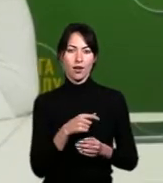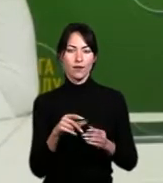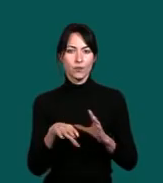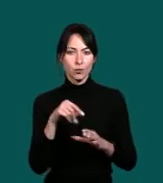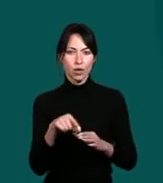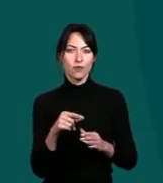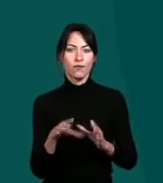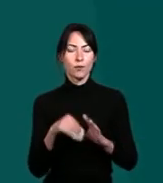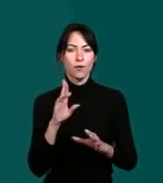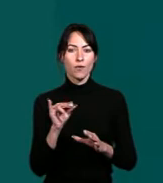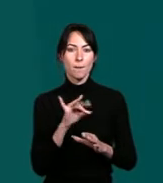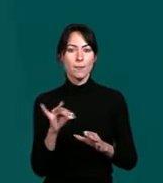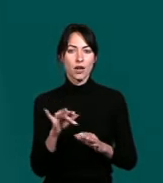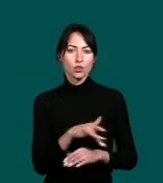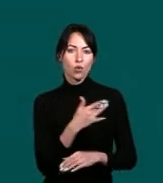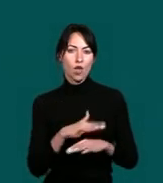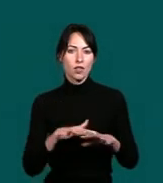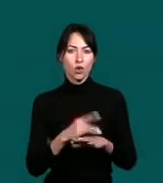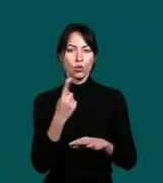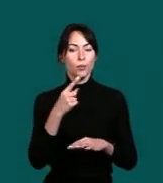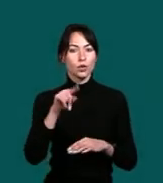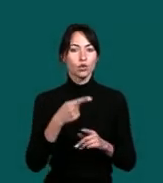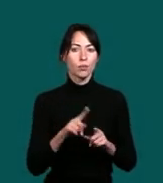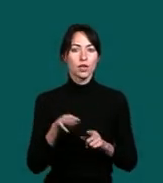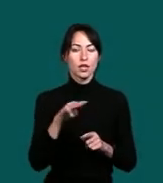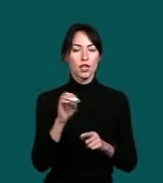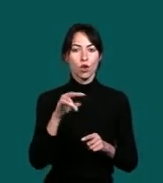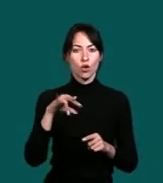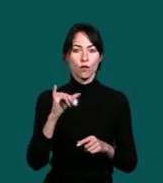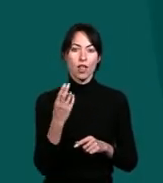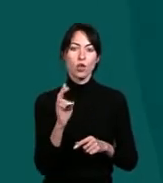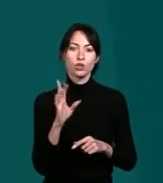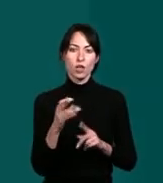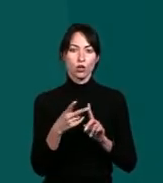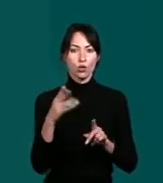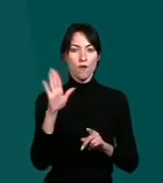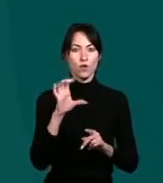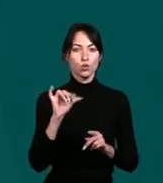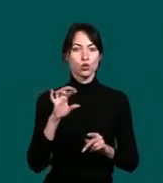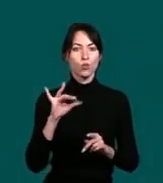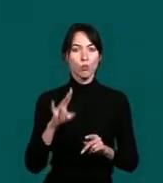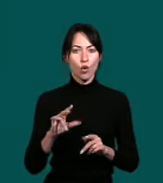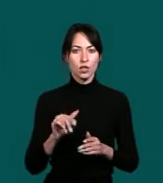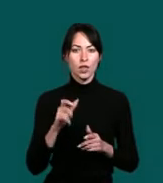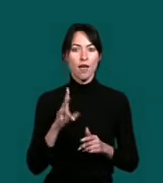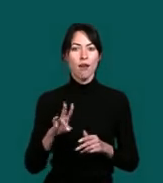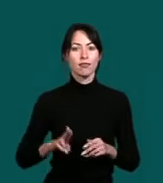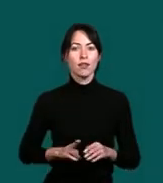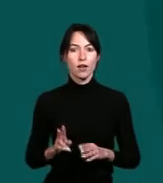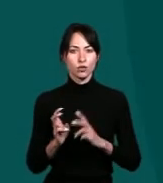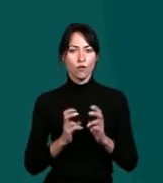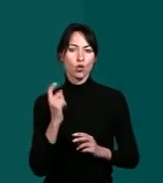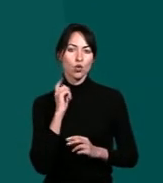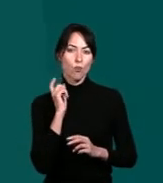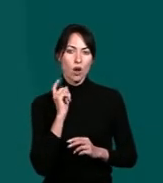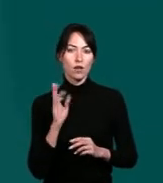першим номером йде заступниця голови обласної адміністрації Тетяна Єгорова-Луценко, другим – Віктор Суботін, гендиректор заводу «Турбоатом». Далі –